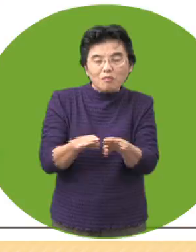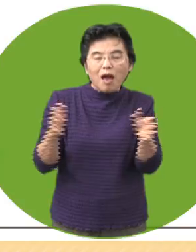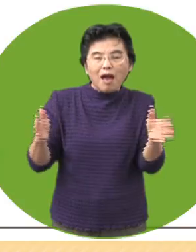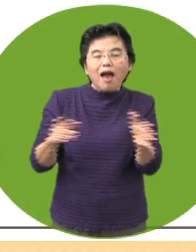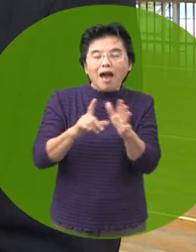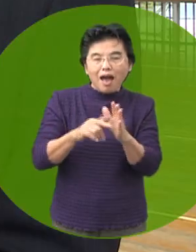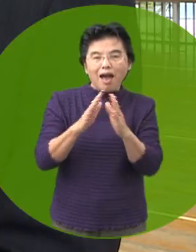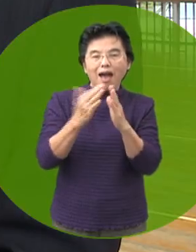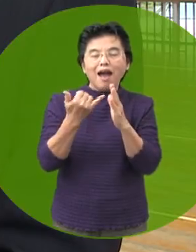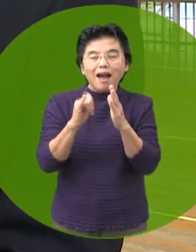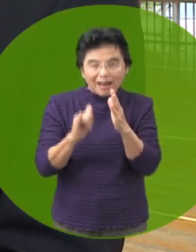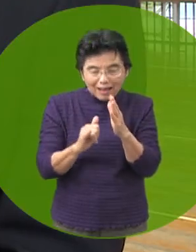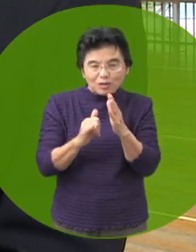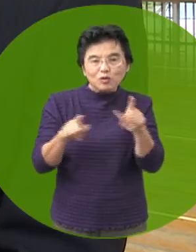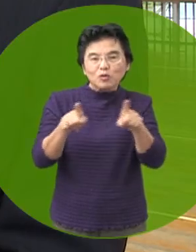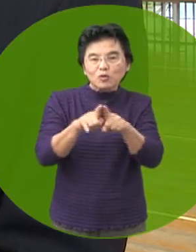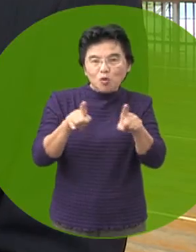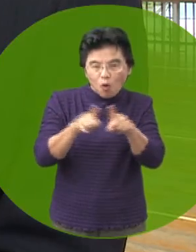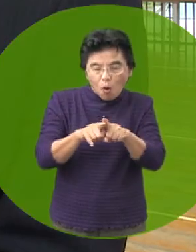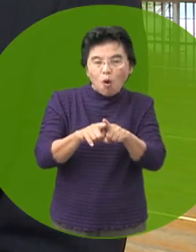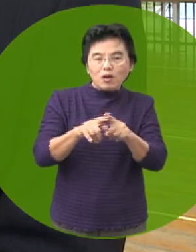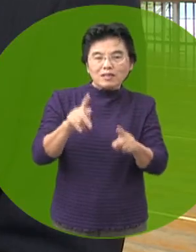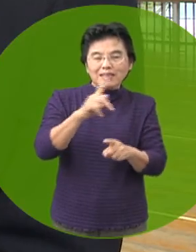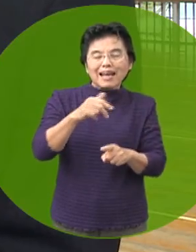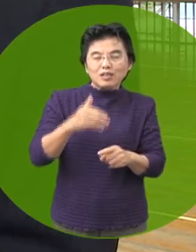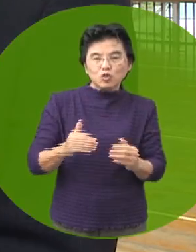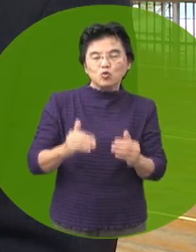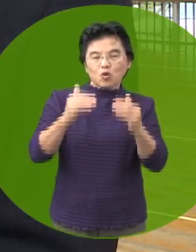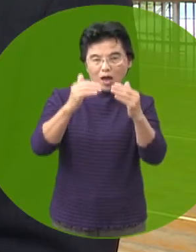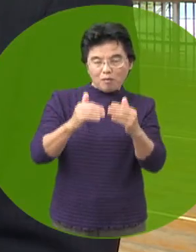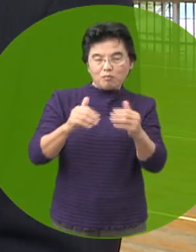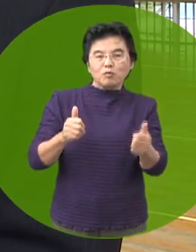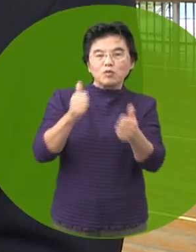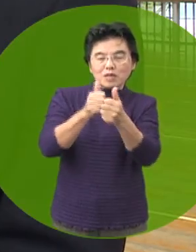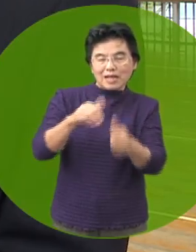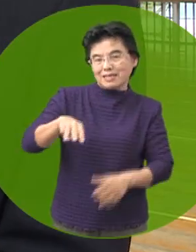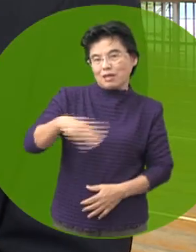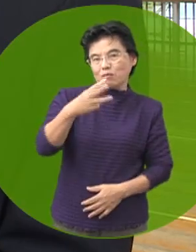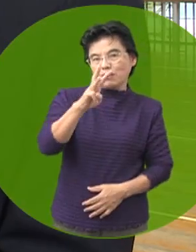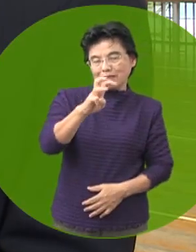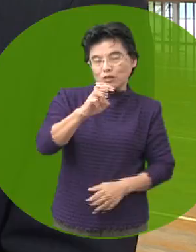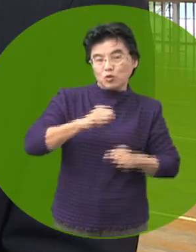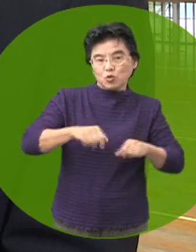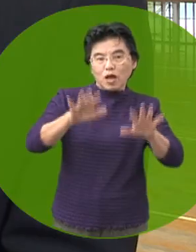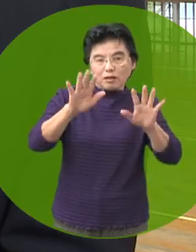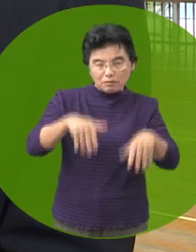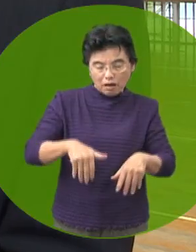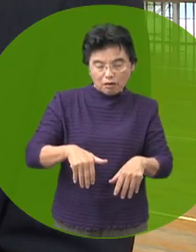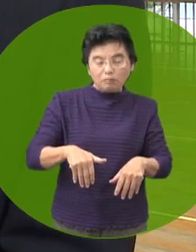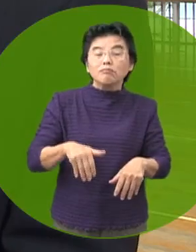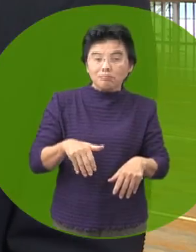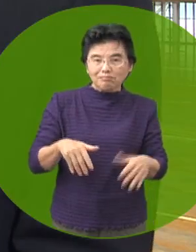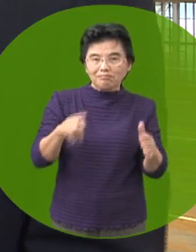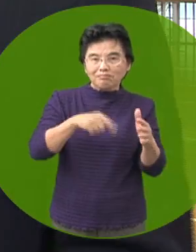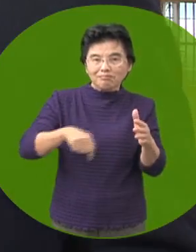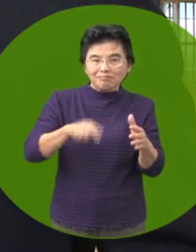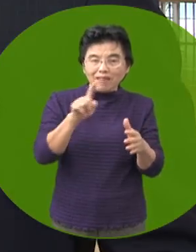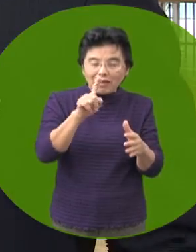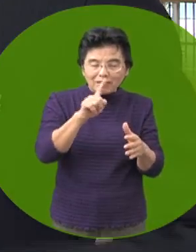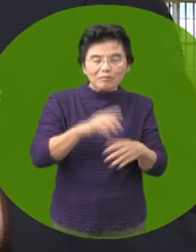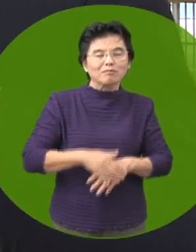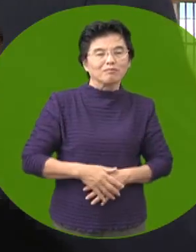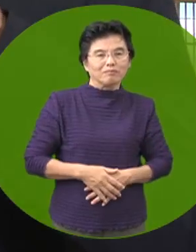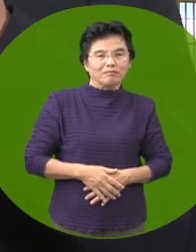族ぐるみで参加する眼中アップチャレンジ330という取り組みを行いました。 それはどのような内容ですか？